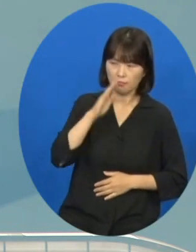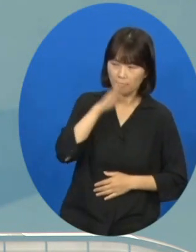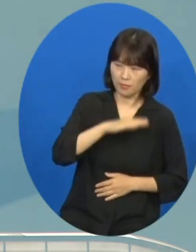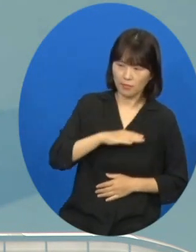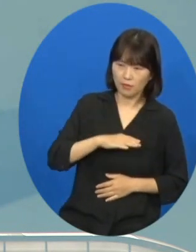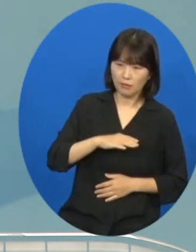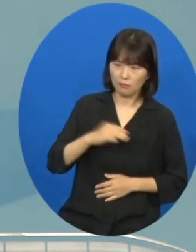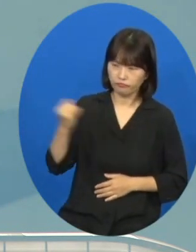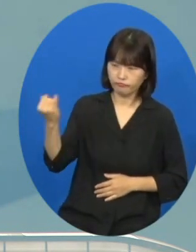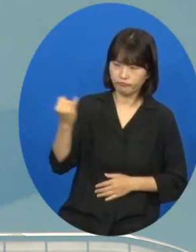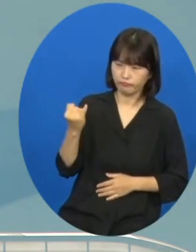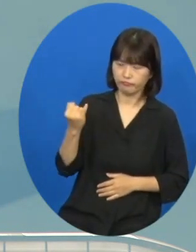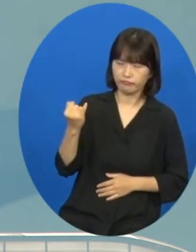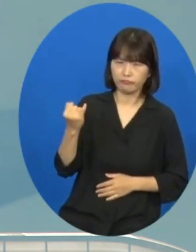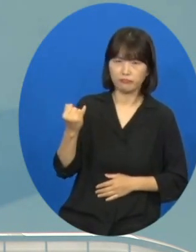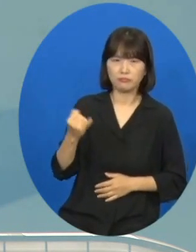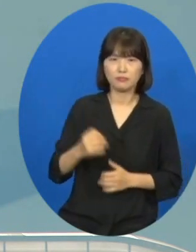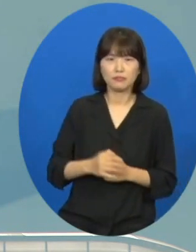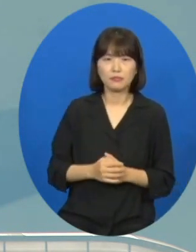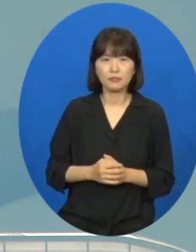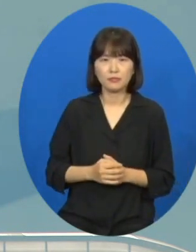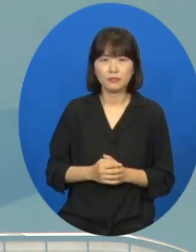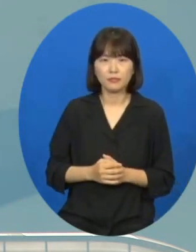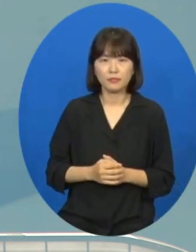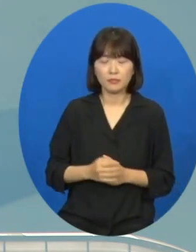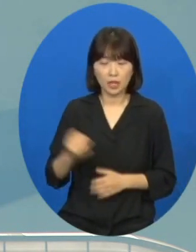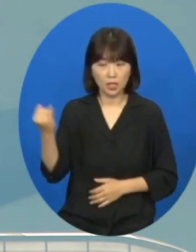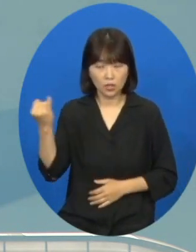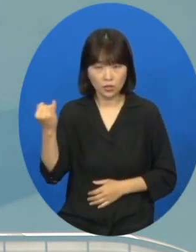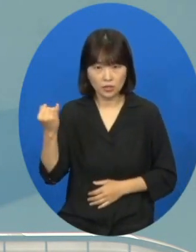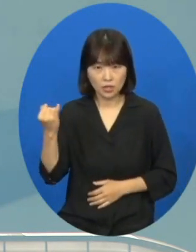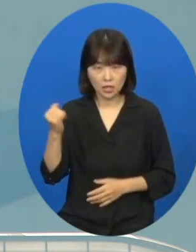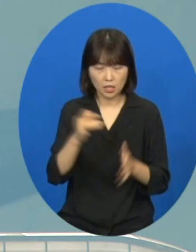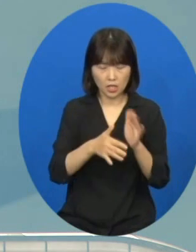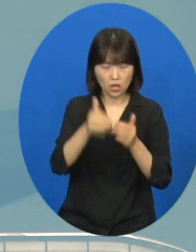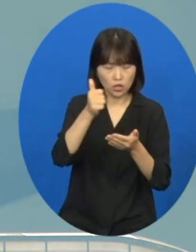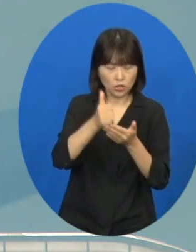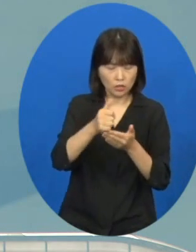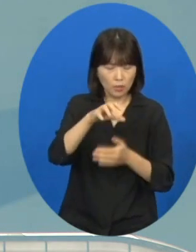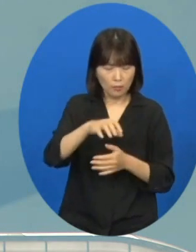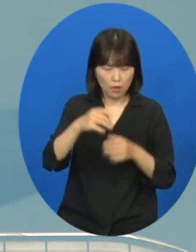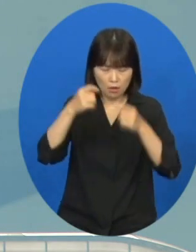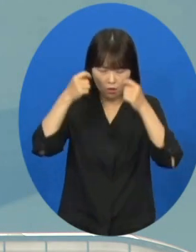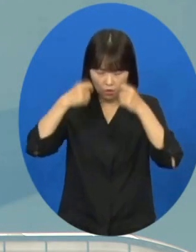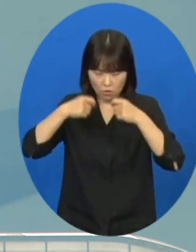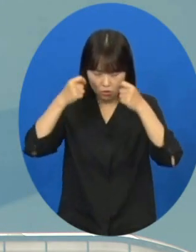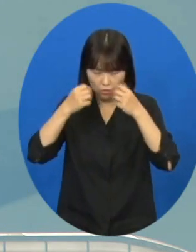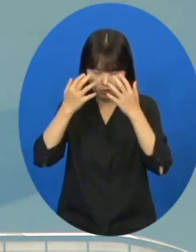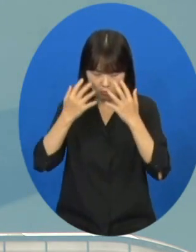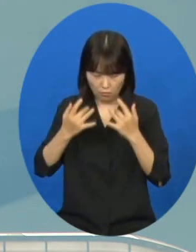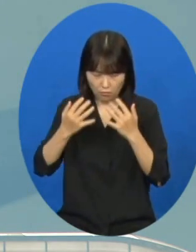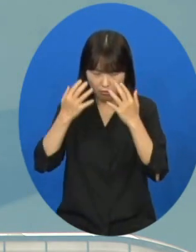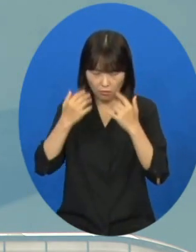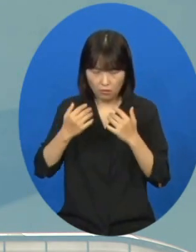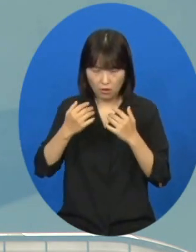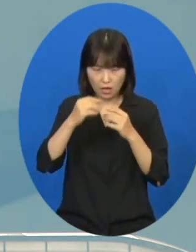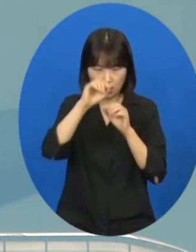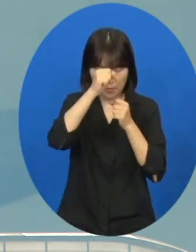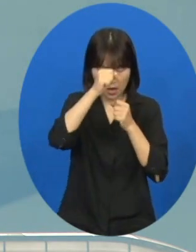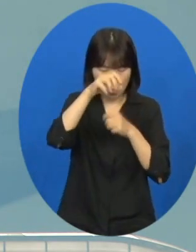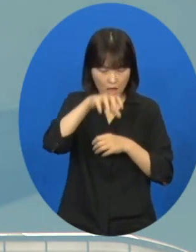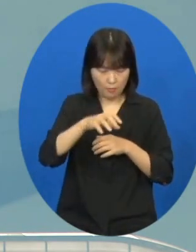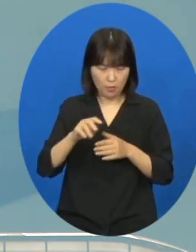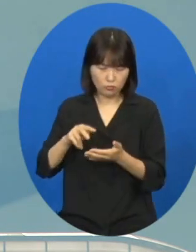나빴죠. 그 여자가 오는가. 근데 이 여자가 예수님 앞에 눈물을 쏟는 거예요. 그발 앞에 무릎을